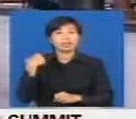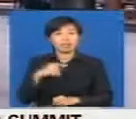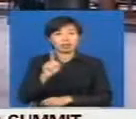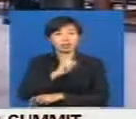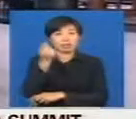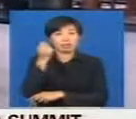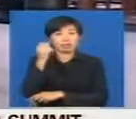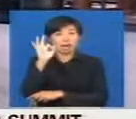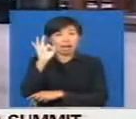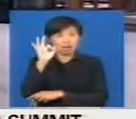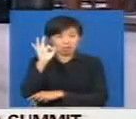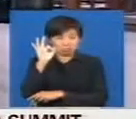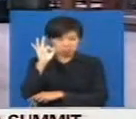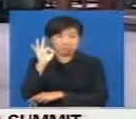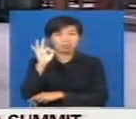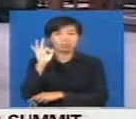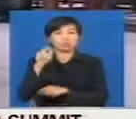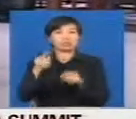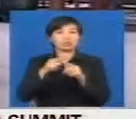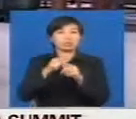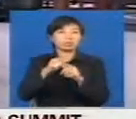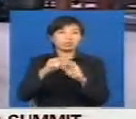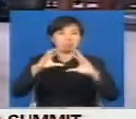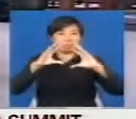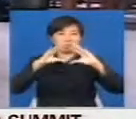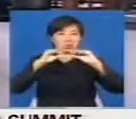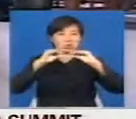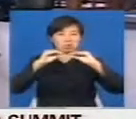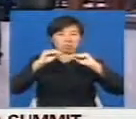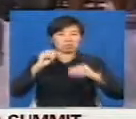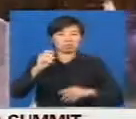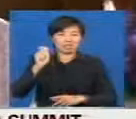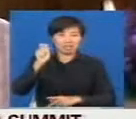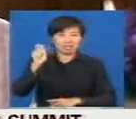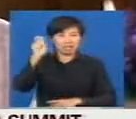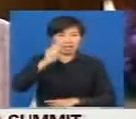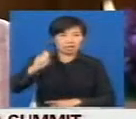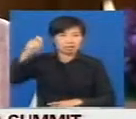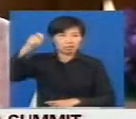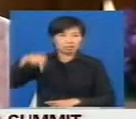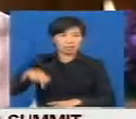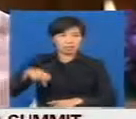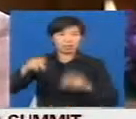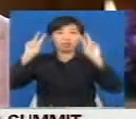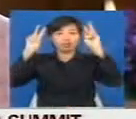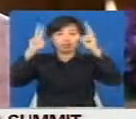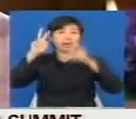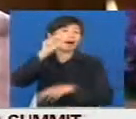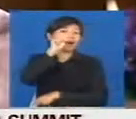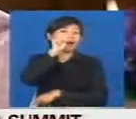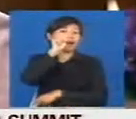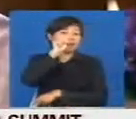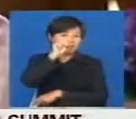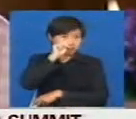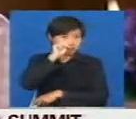19ก็จะเข้าการประชุมที่เรียกว่าเอเชียแปซิฟิกวอเตอร์ฟอรัมครั้งที่2นะเพื่อสร้างไกด์ไลน ์